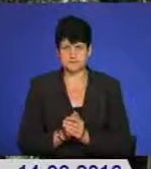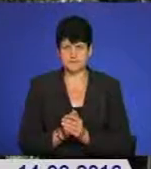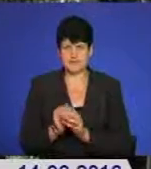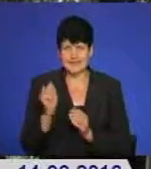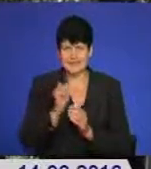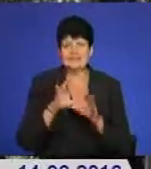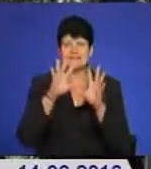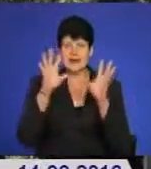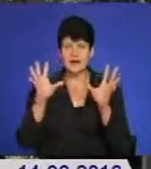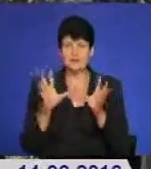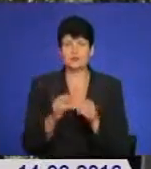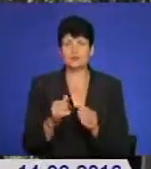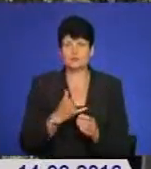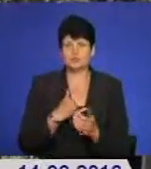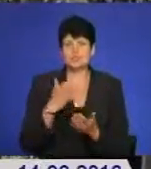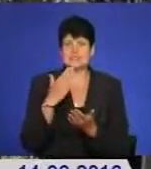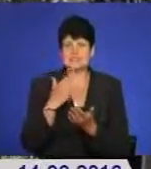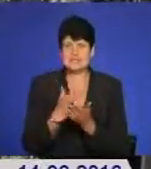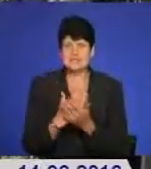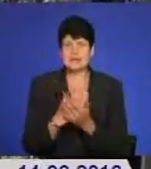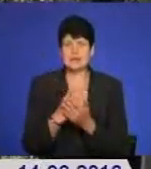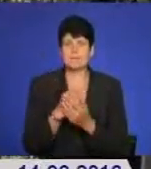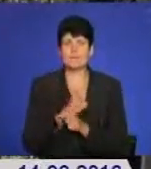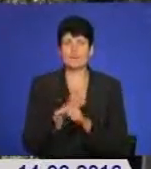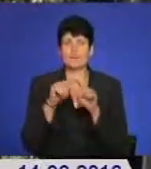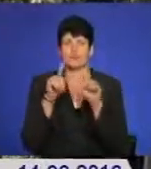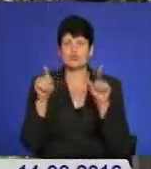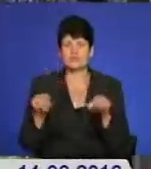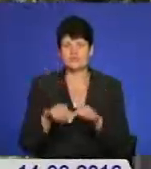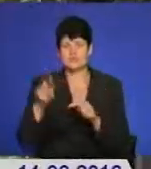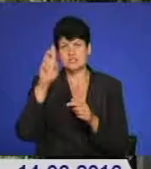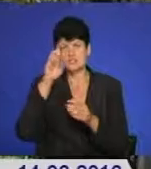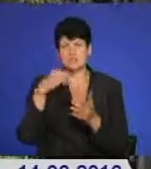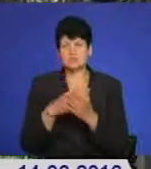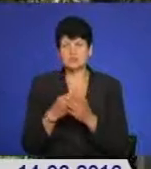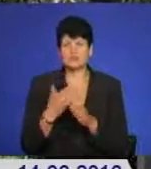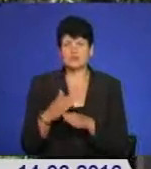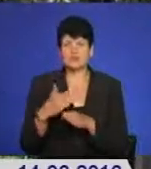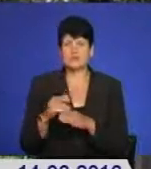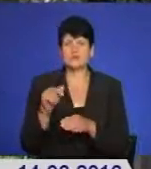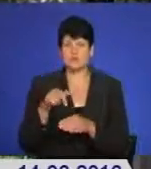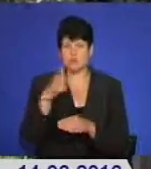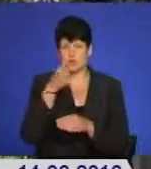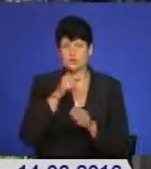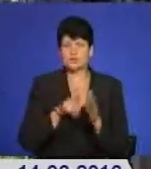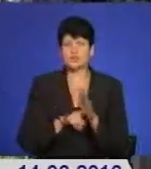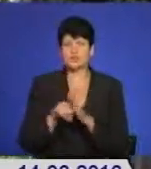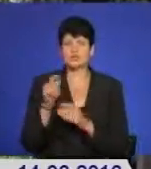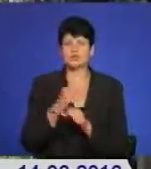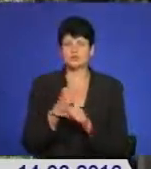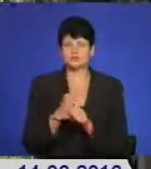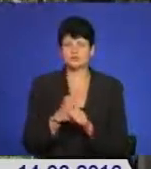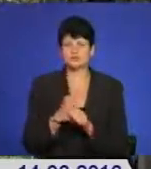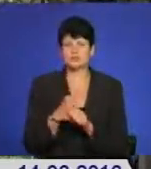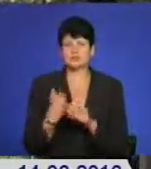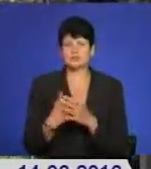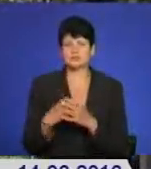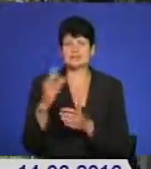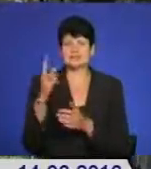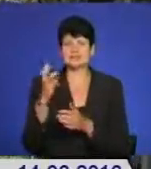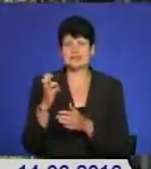Загалом у нас є також путівки із державного бюджету, які виділяються. У нас цього року розпочали роботу свою близько